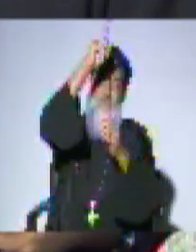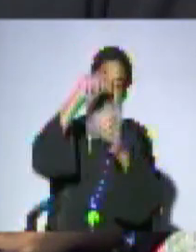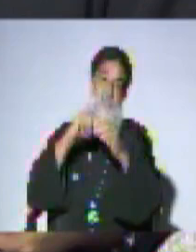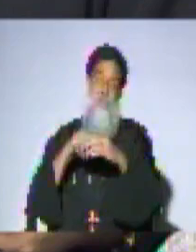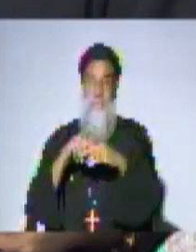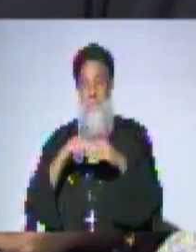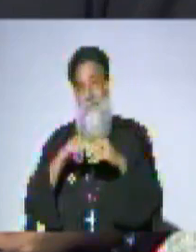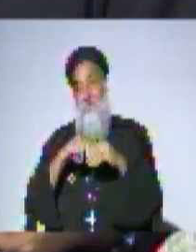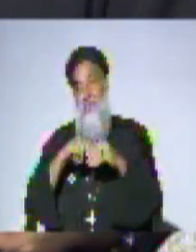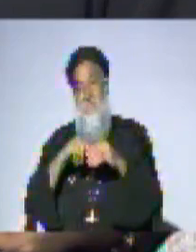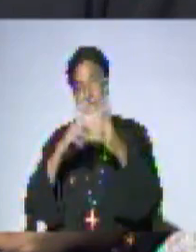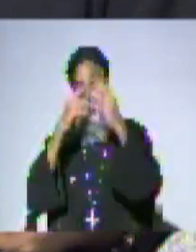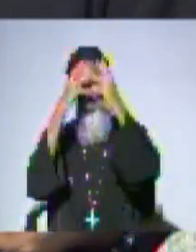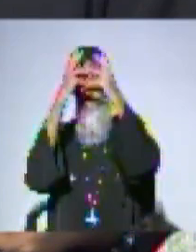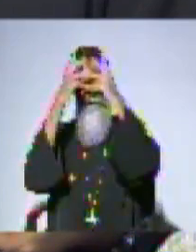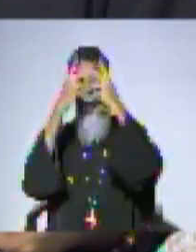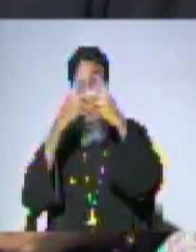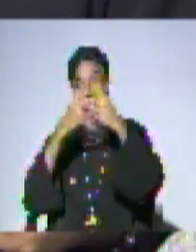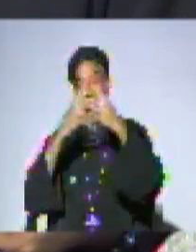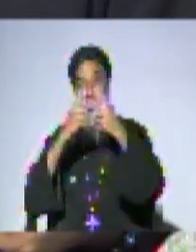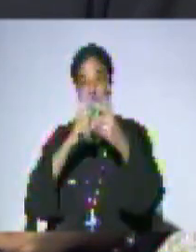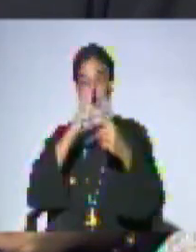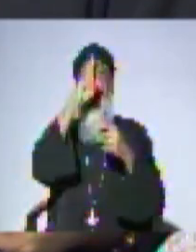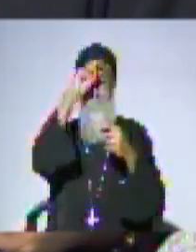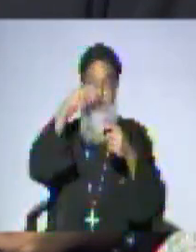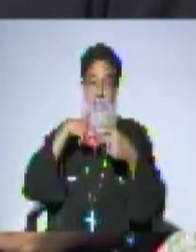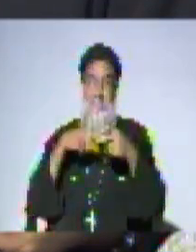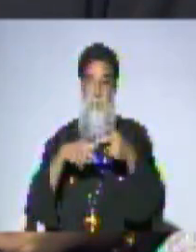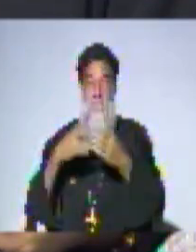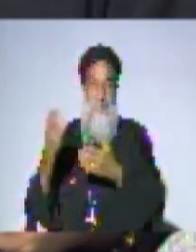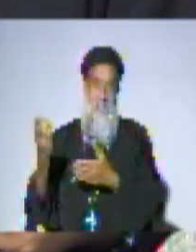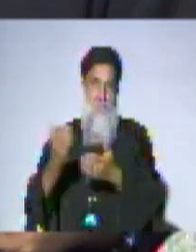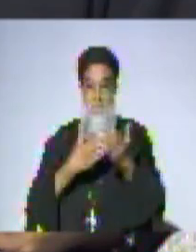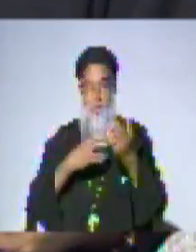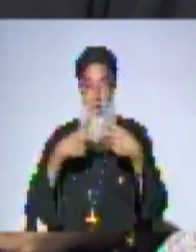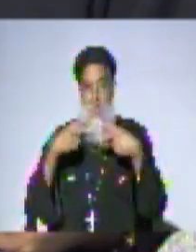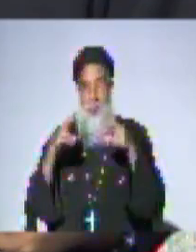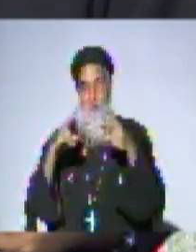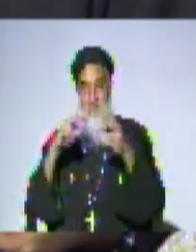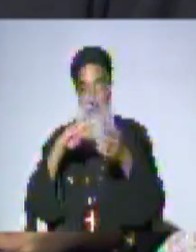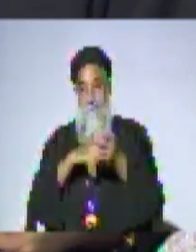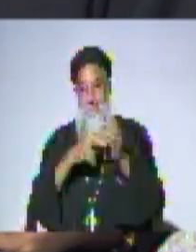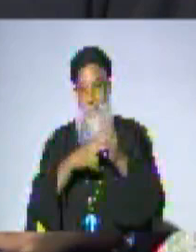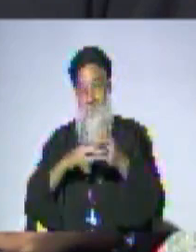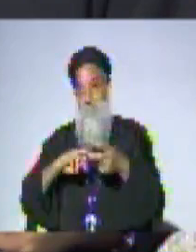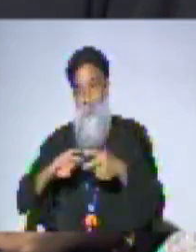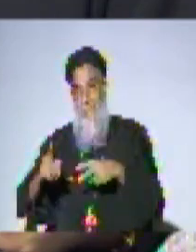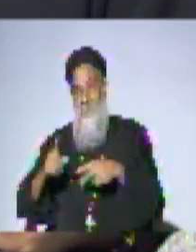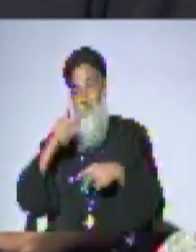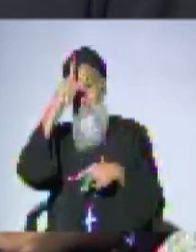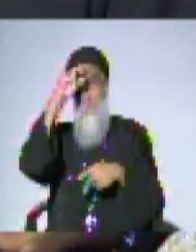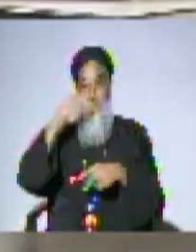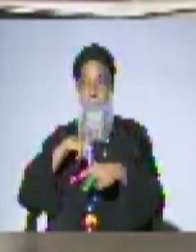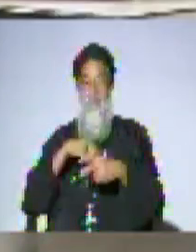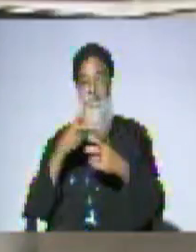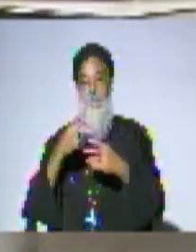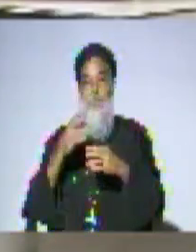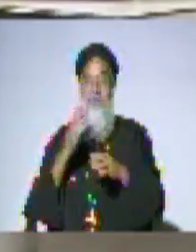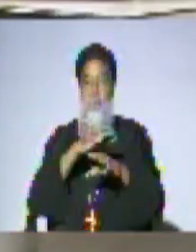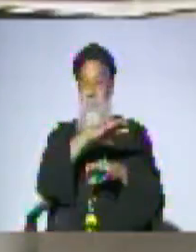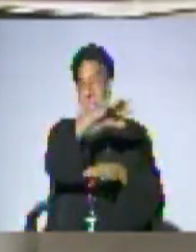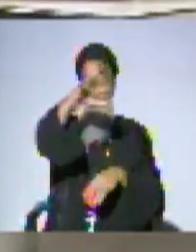لأنه حسب كل اللي حصل معاه ده أن ربنا سمح بيه طبعاً، فمش عايز يعمل حاجة يكون ربنا، بس كمان